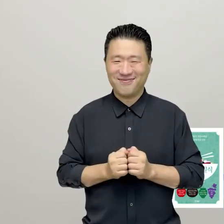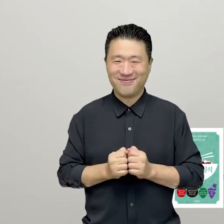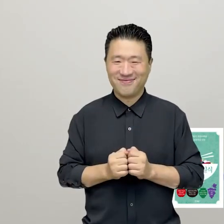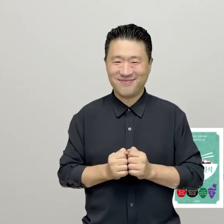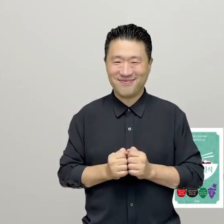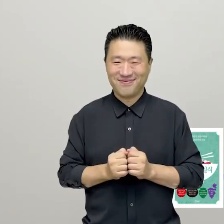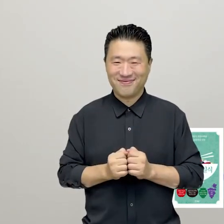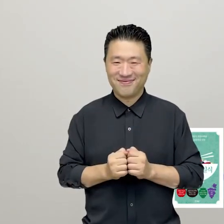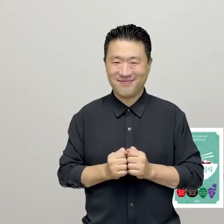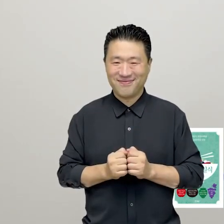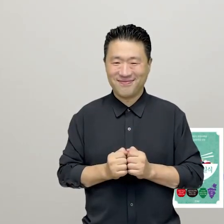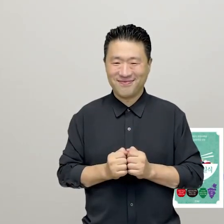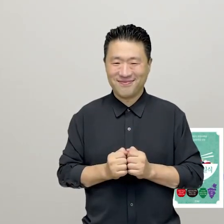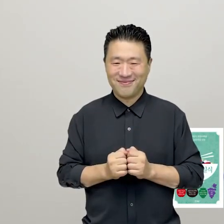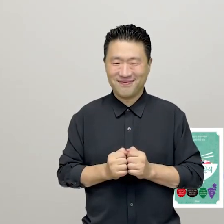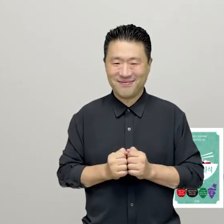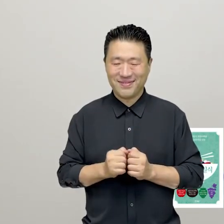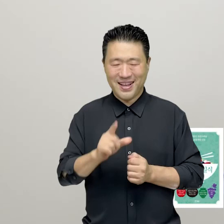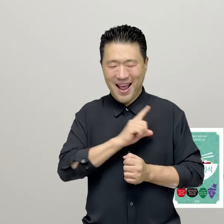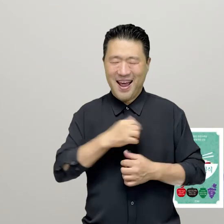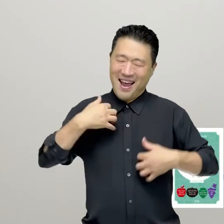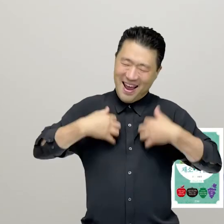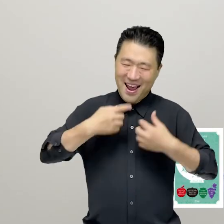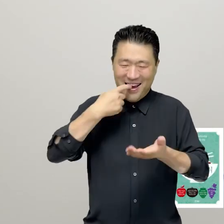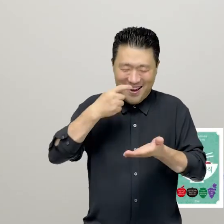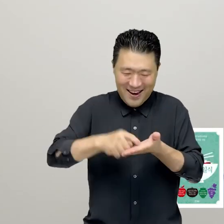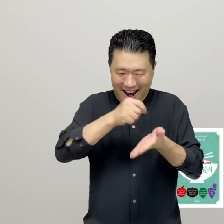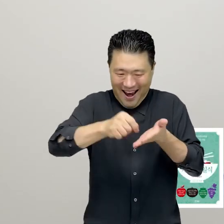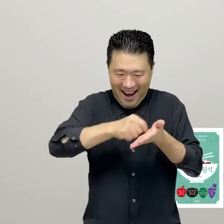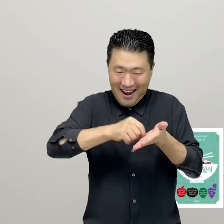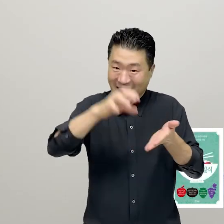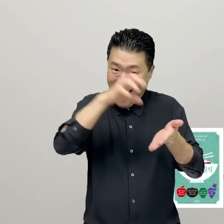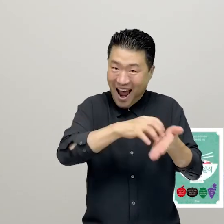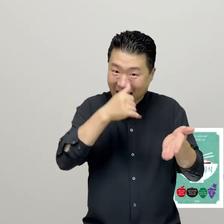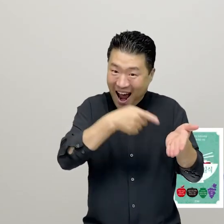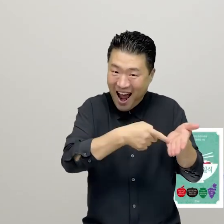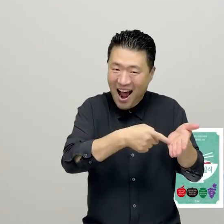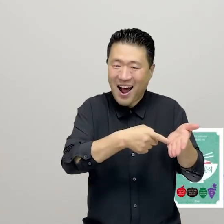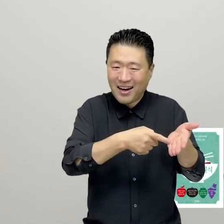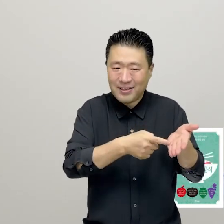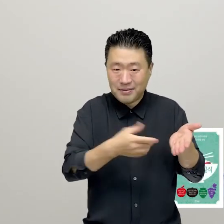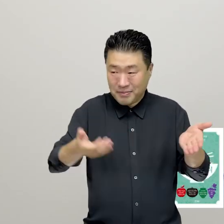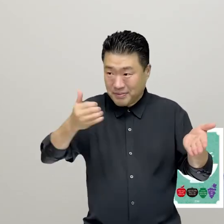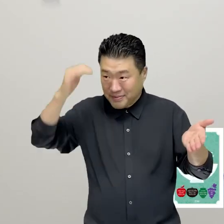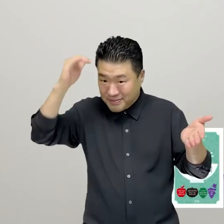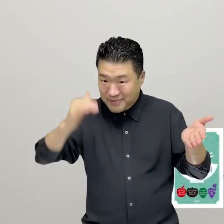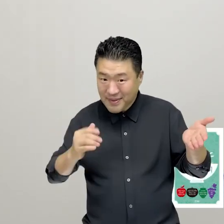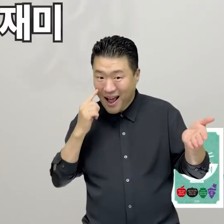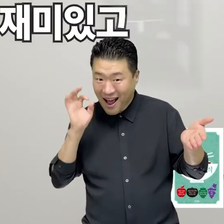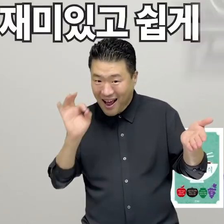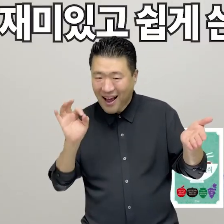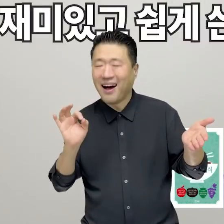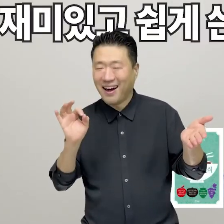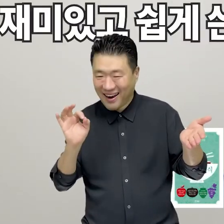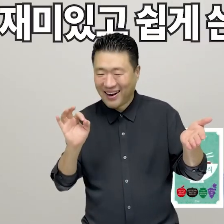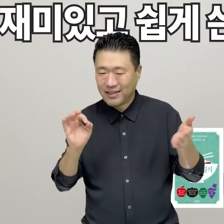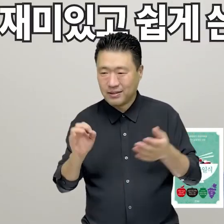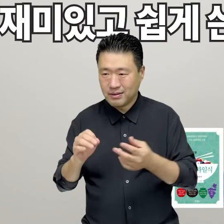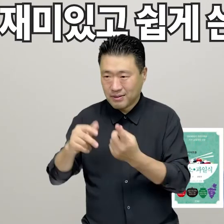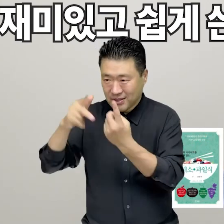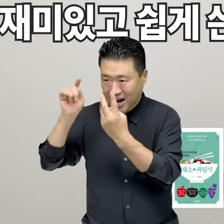거라고 생각합니다. 최대한 재밌고 쉽게 썼습니다. 앞장을